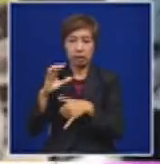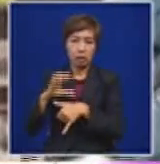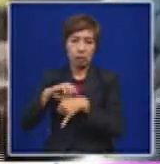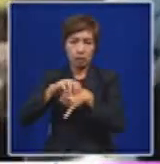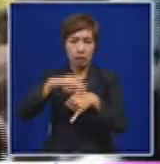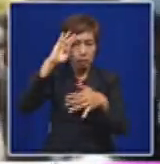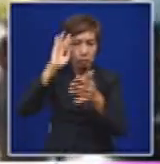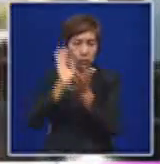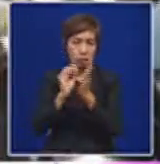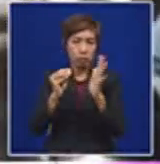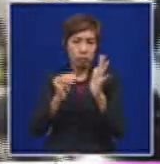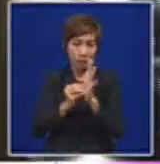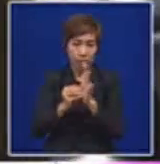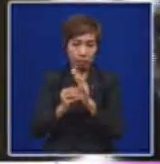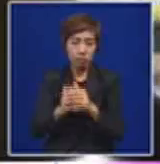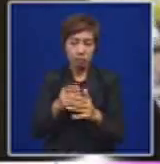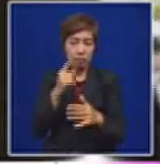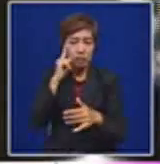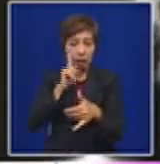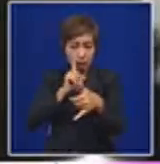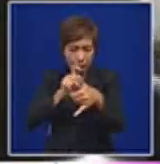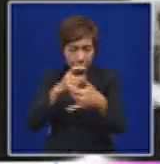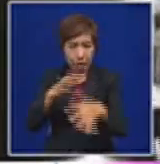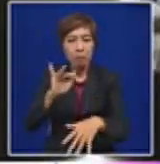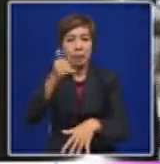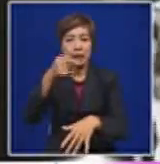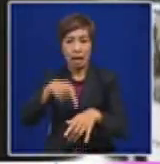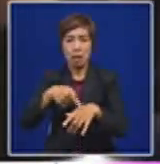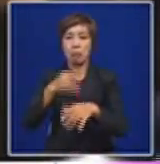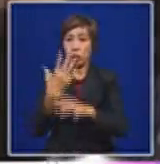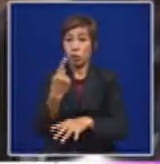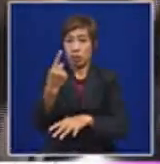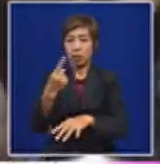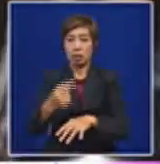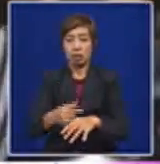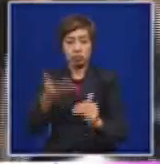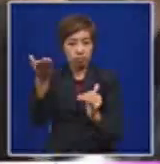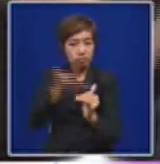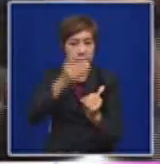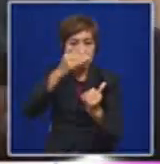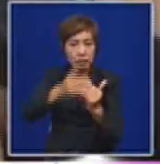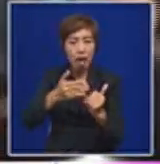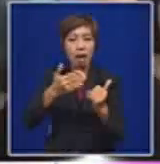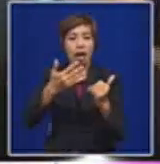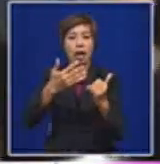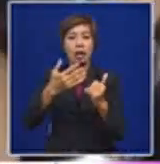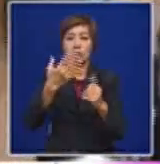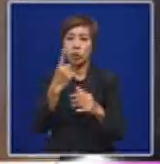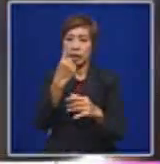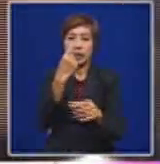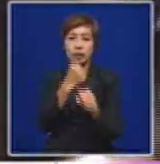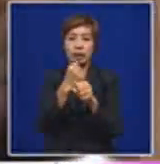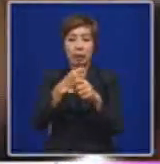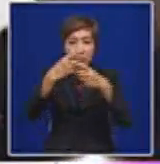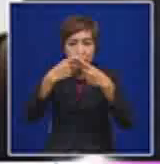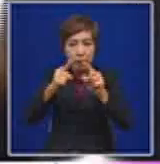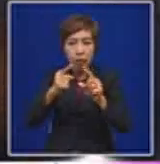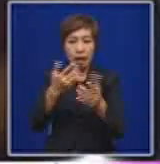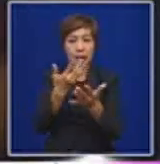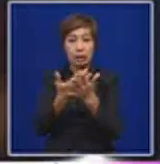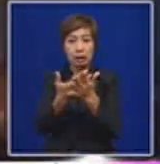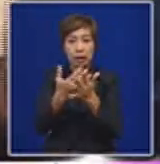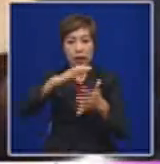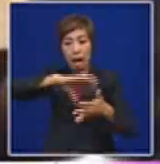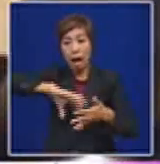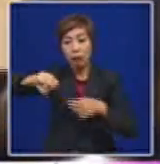ตูเป็นผู้ก่อเหตุฆ่าหันศพเพียงคนเดียวแต่อาจมีผู้อื่นร่วมกระทำความผิดนำทรัพย์สินของผู้เสียชีวิตไปด้วยขณะที่การส